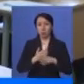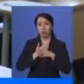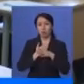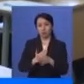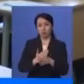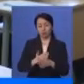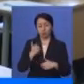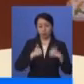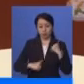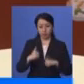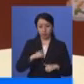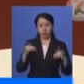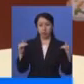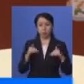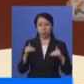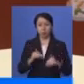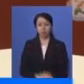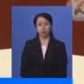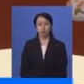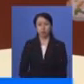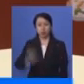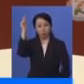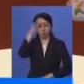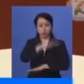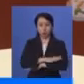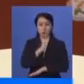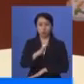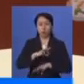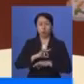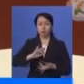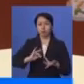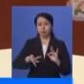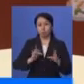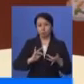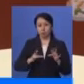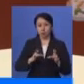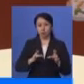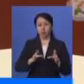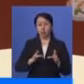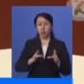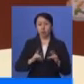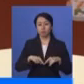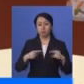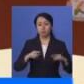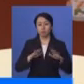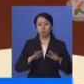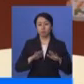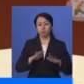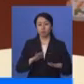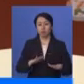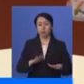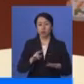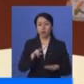преподавателей студентов занятия будут проводиться в онлайн-режиме на вышеуказанных платформах лекционные и практические